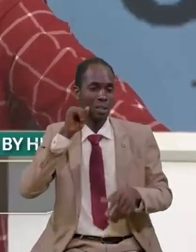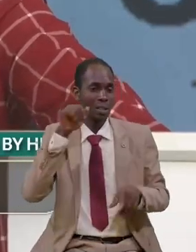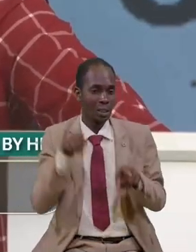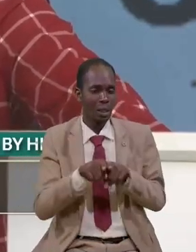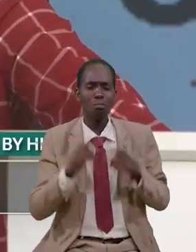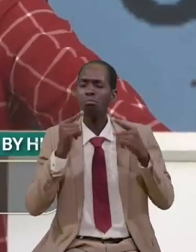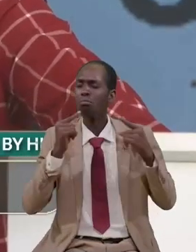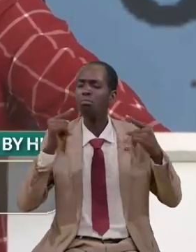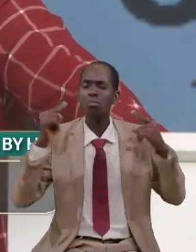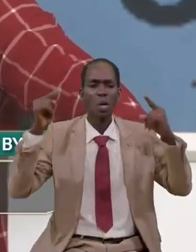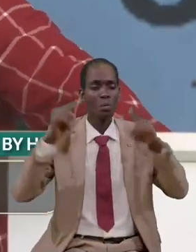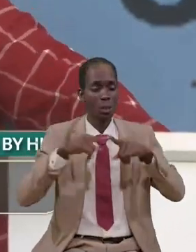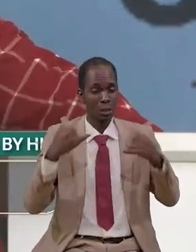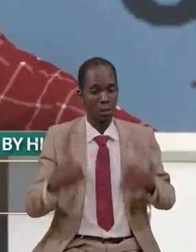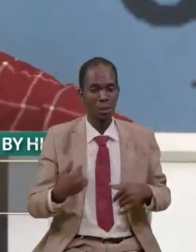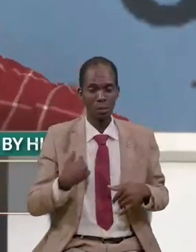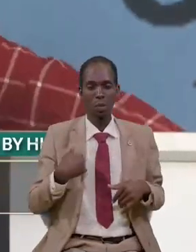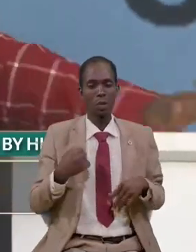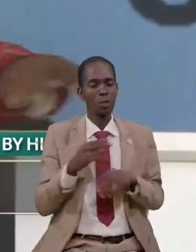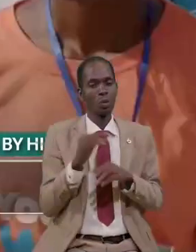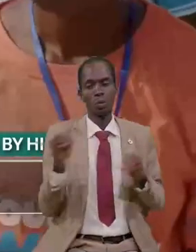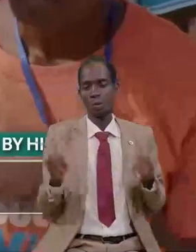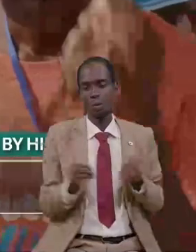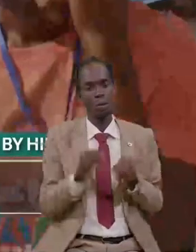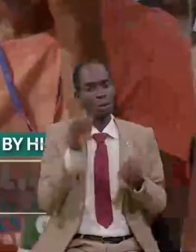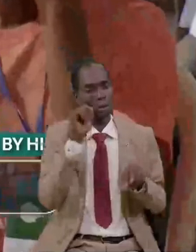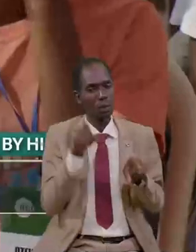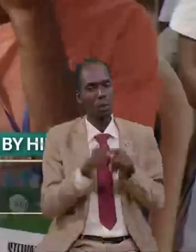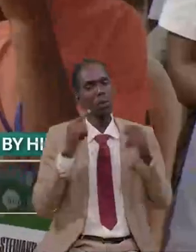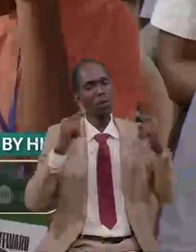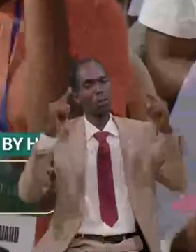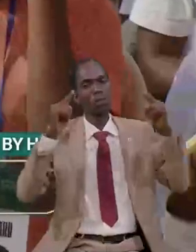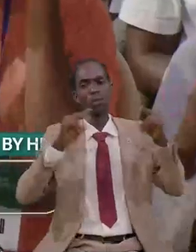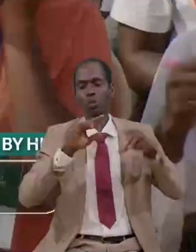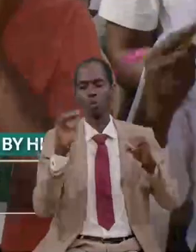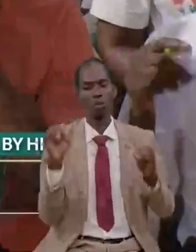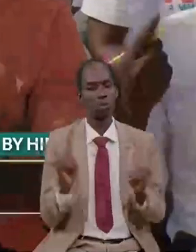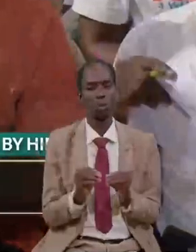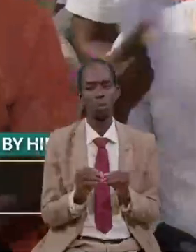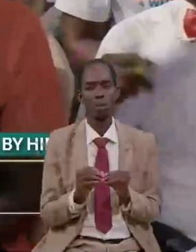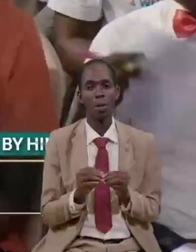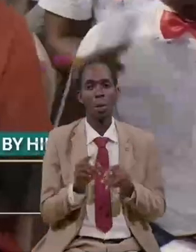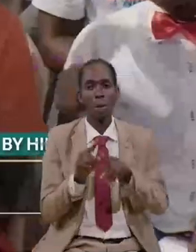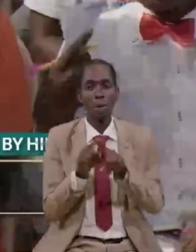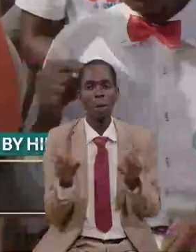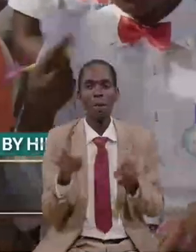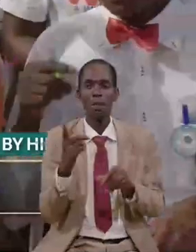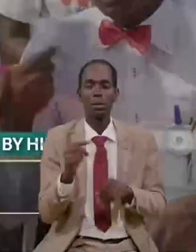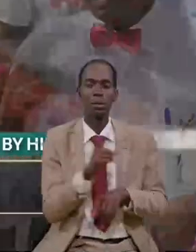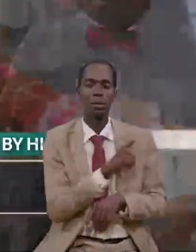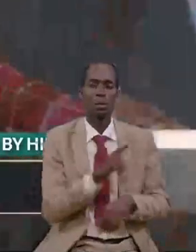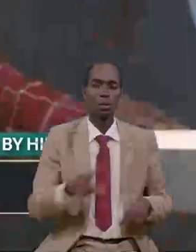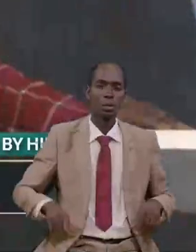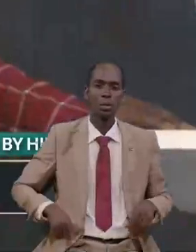réussissait. Hein. Bon, maintenant, tout ça, c'est au passé. Mais, le Seigneur